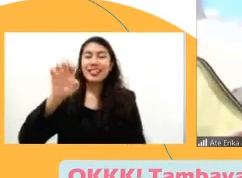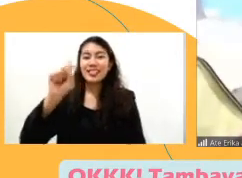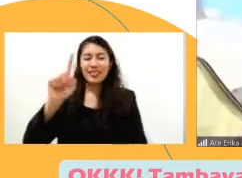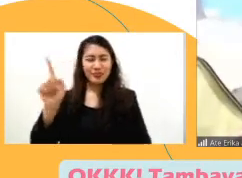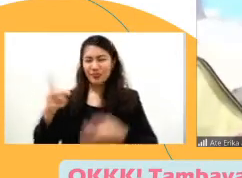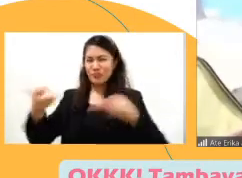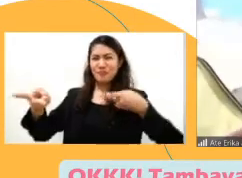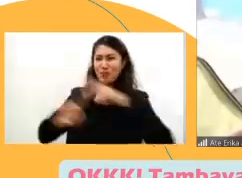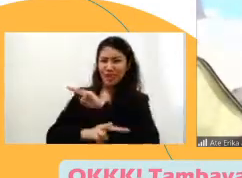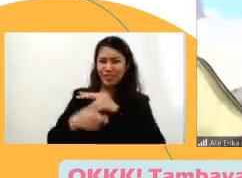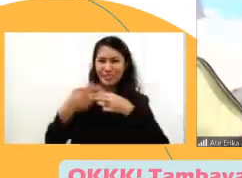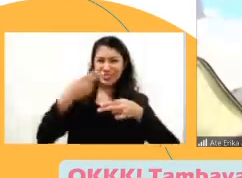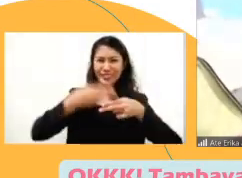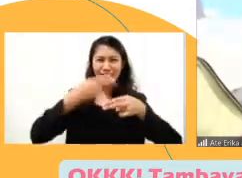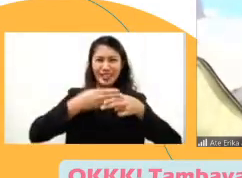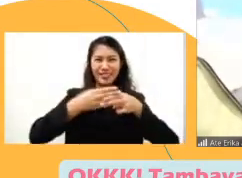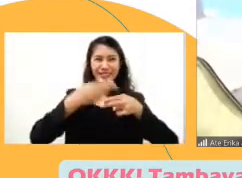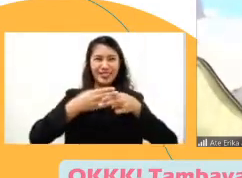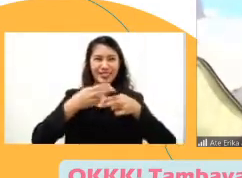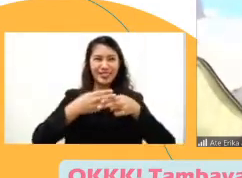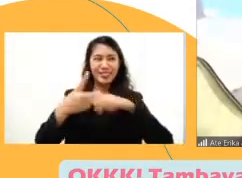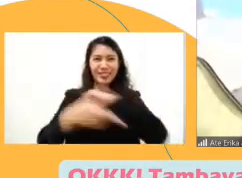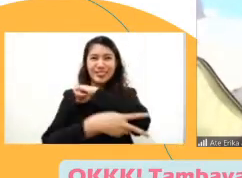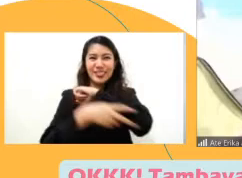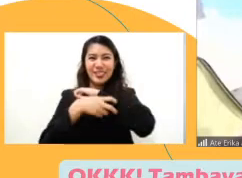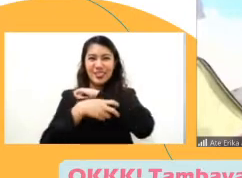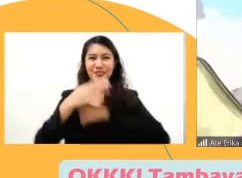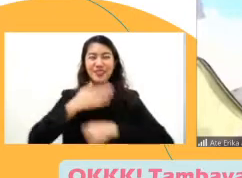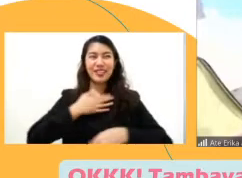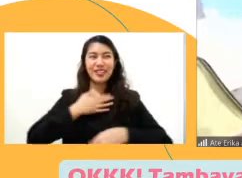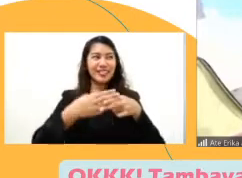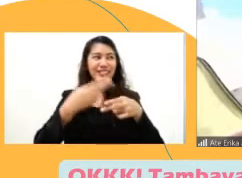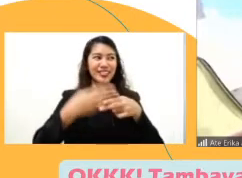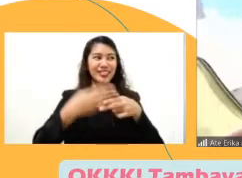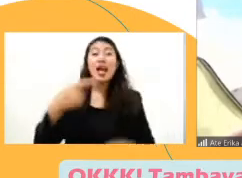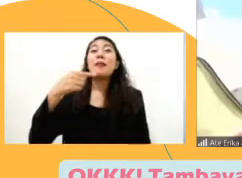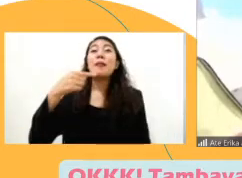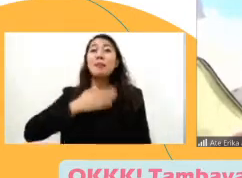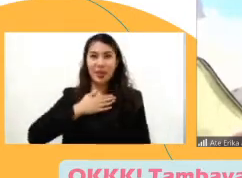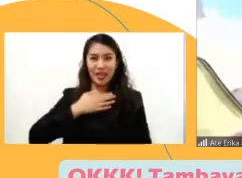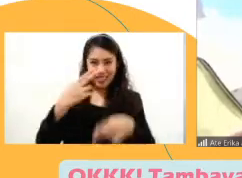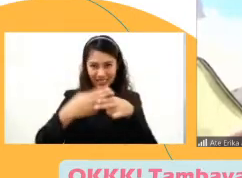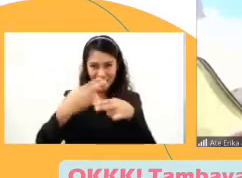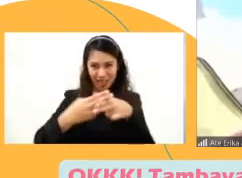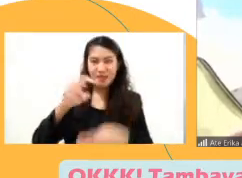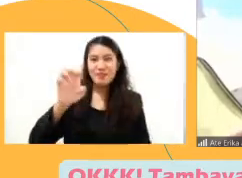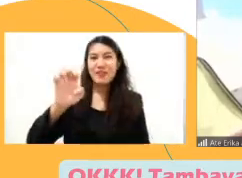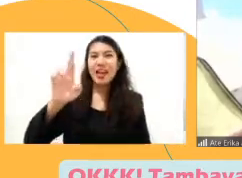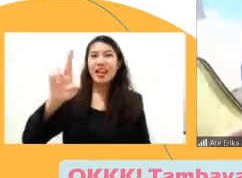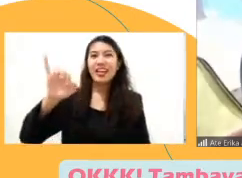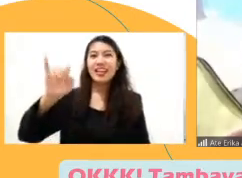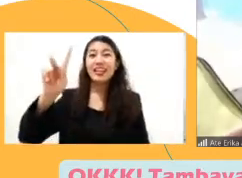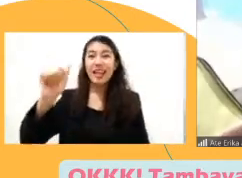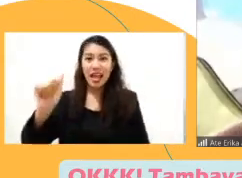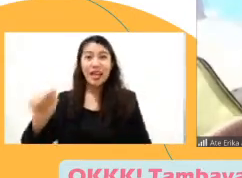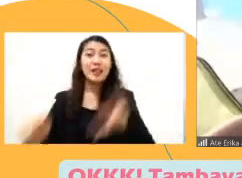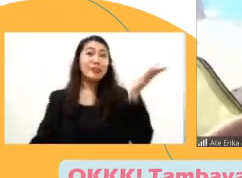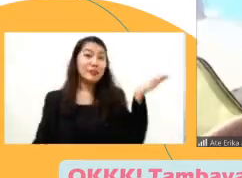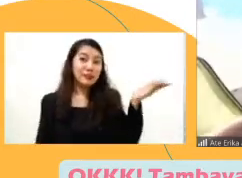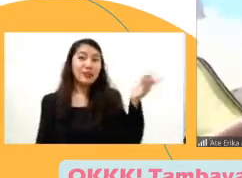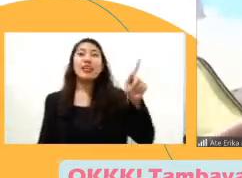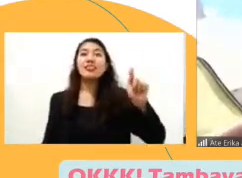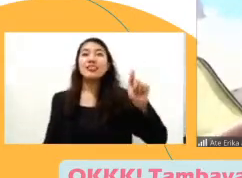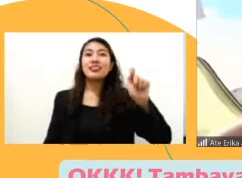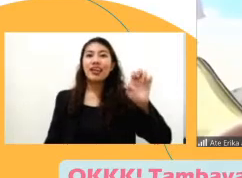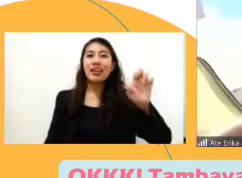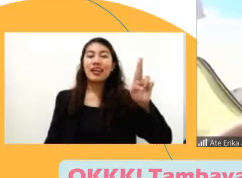Ano yung pangalan ko? Super excited ako. Ako si Ate Erica at siya si Ate Teresa! Ayan. Sobrang